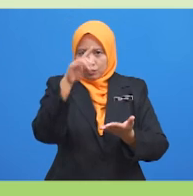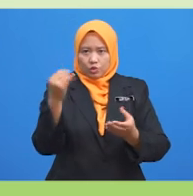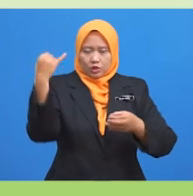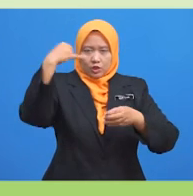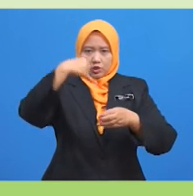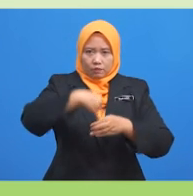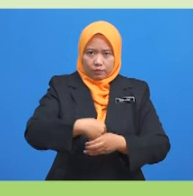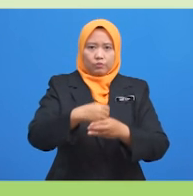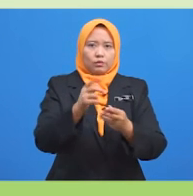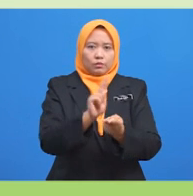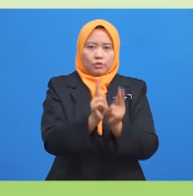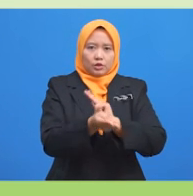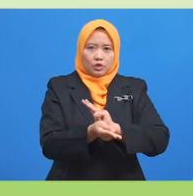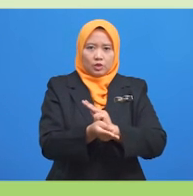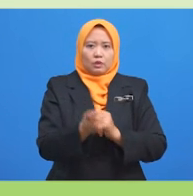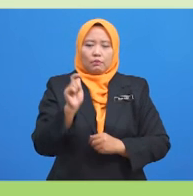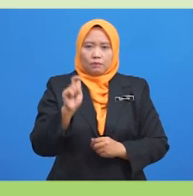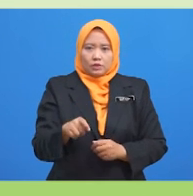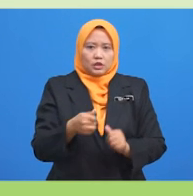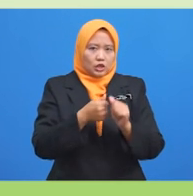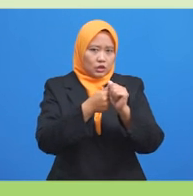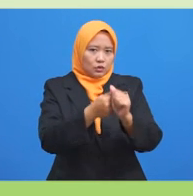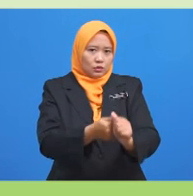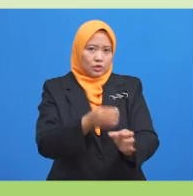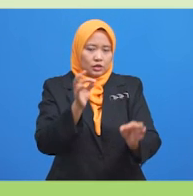berubah secara langsung dengan perubahan output.